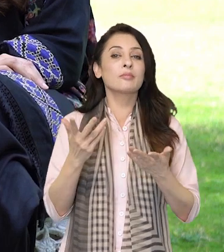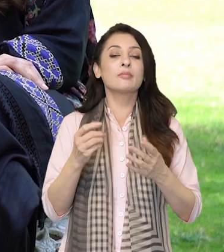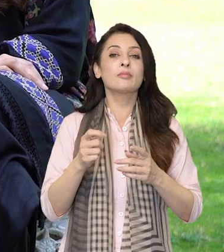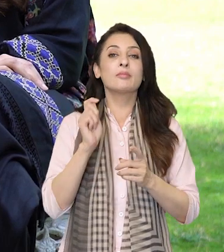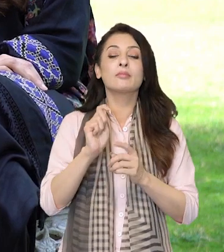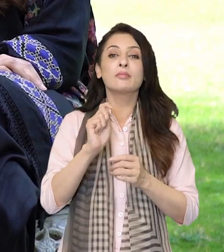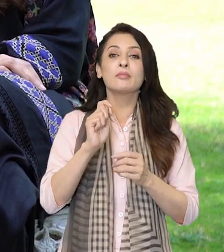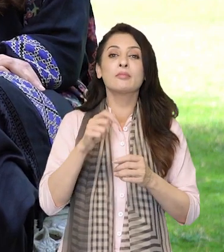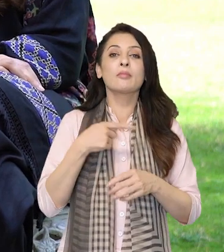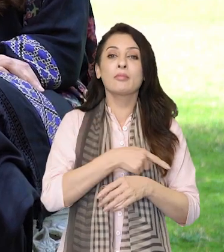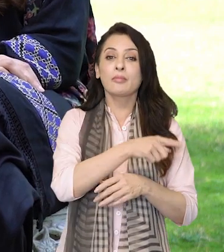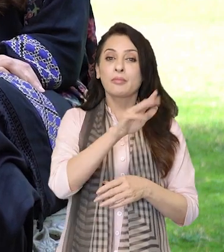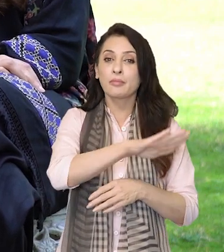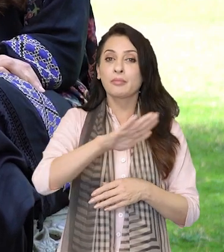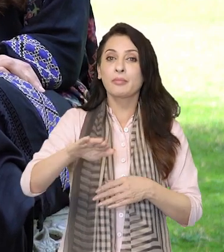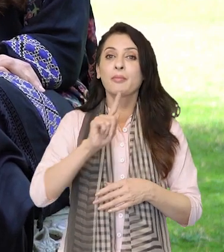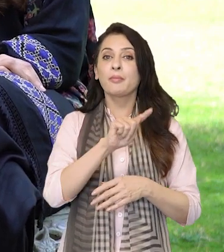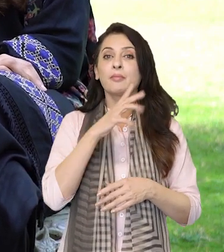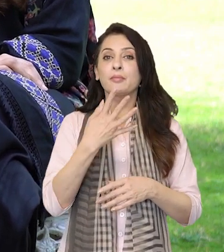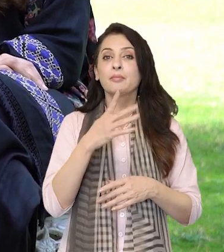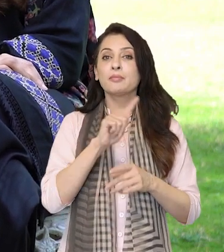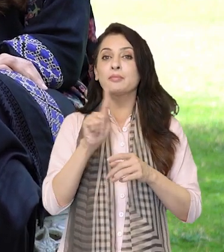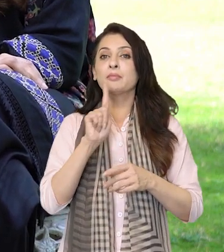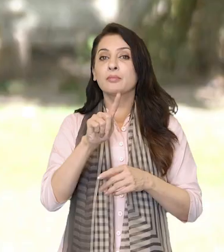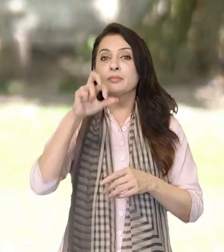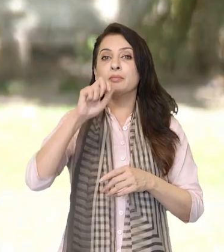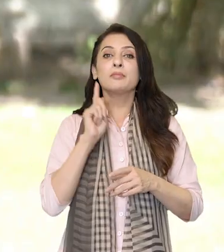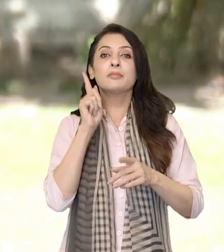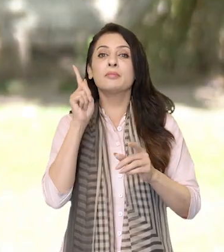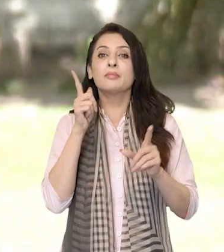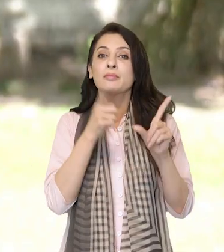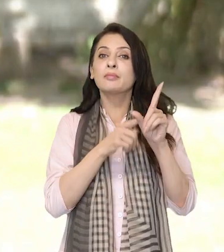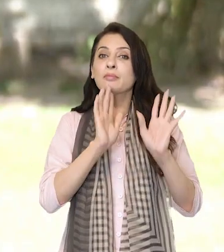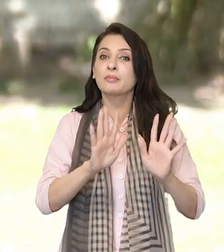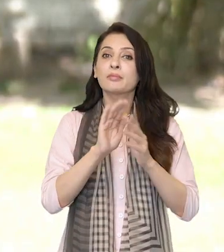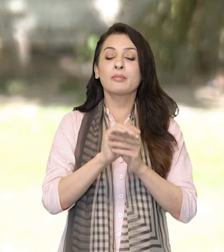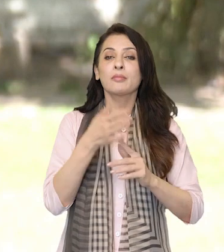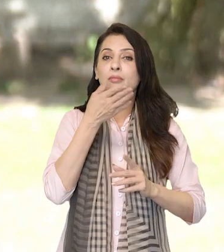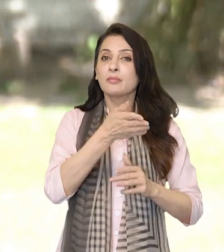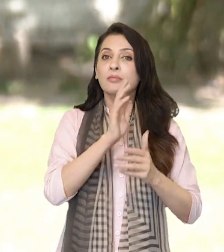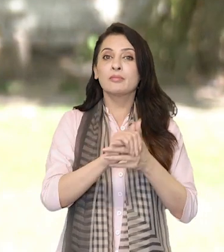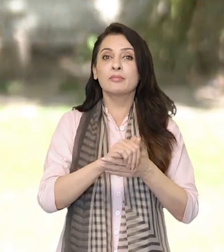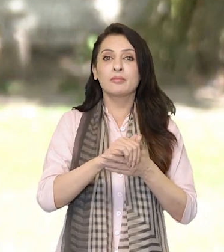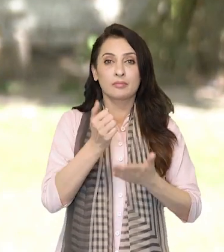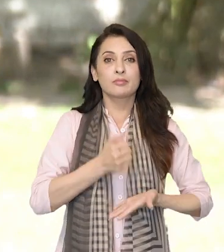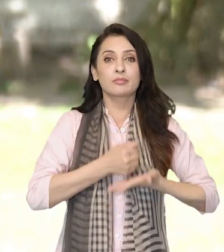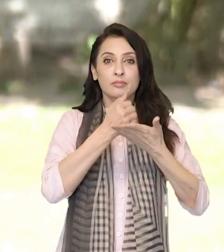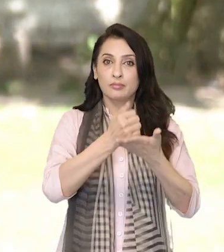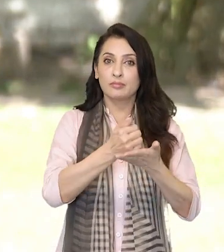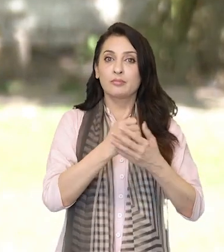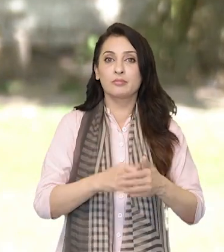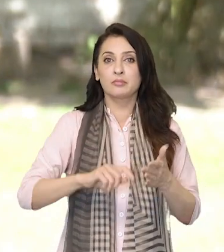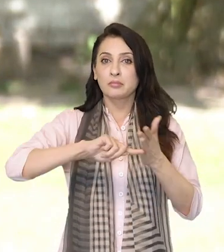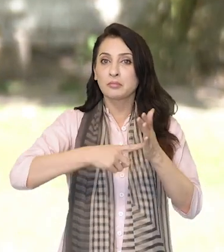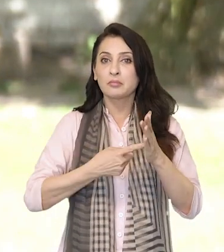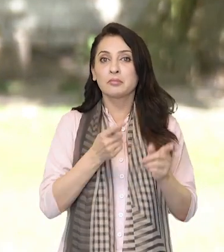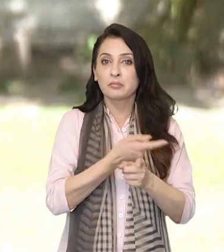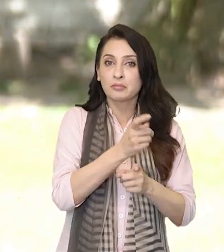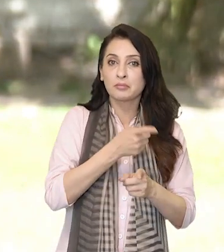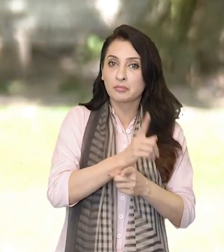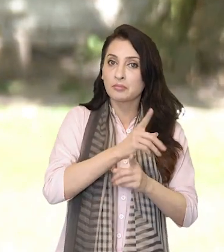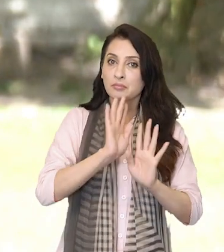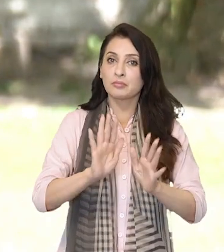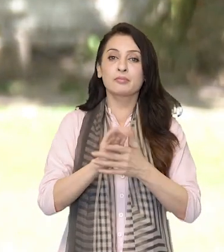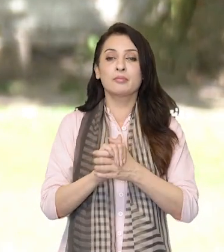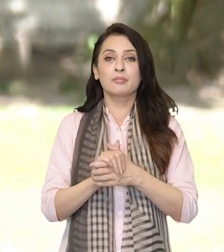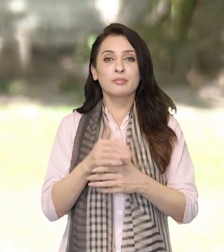हम हायरिंग करवाते हैं और वोकेशनल ट्रेनिंग करवाते हैं उनके बच्चे जो 15 से लेके 18 तक हैं। इट्स गवर्नमेंट रन इदारा है चाइल्ड